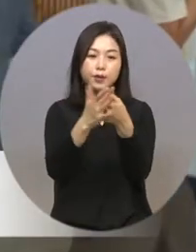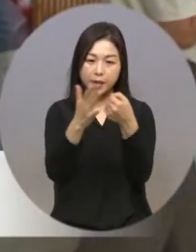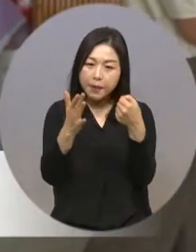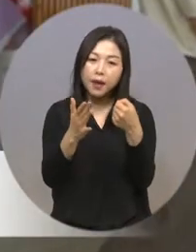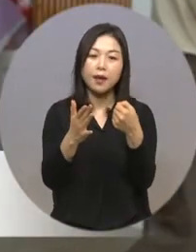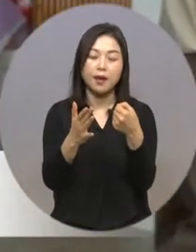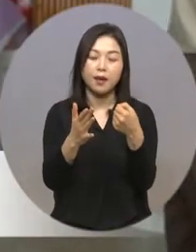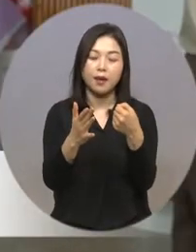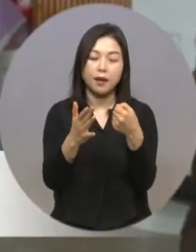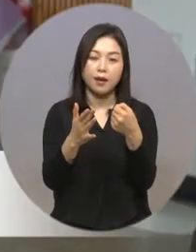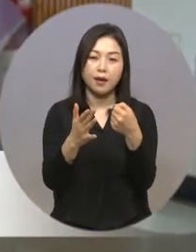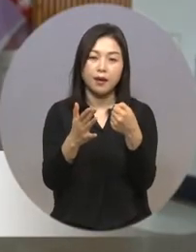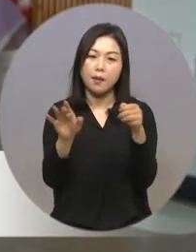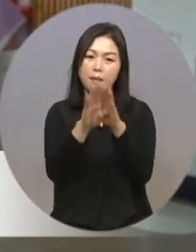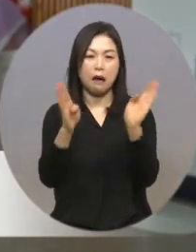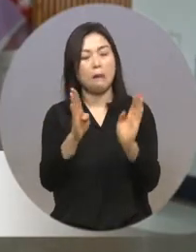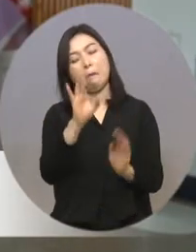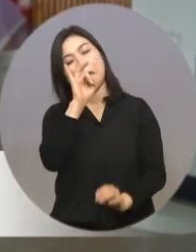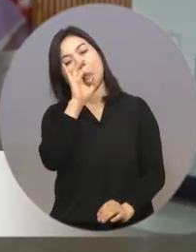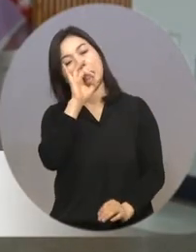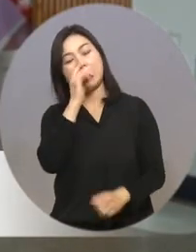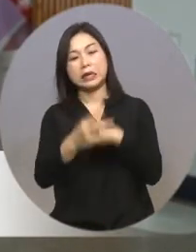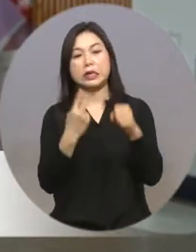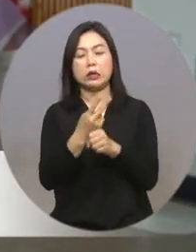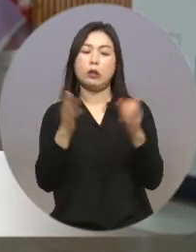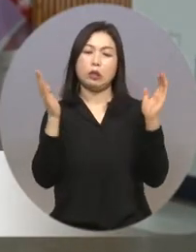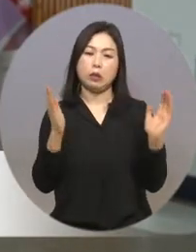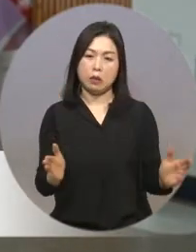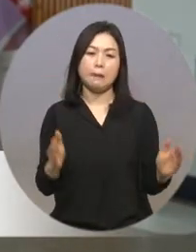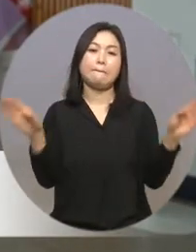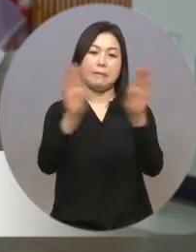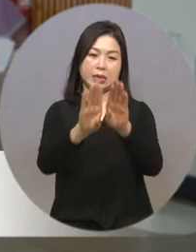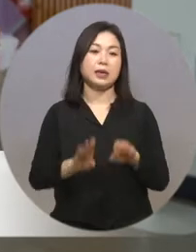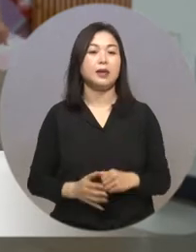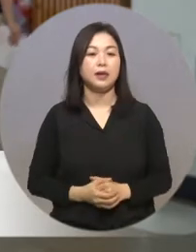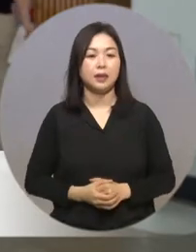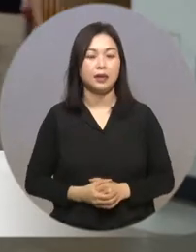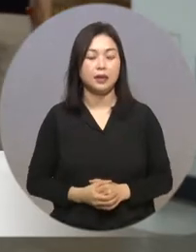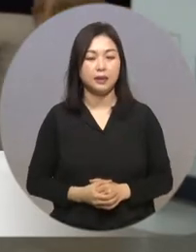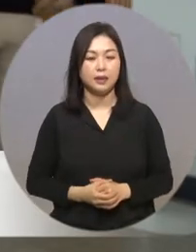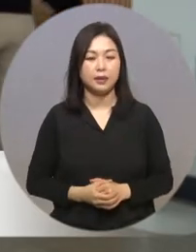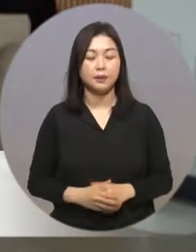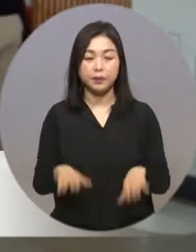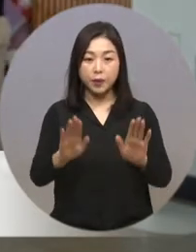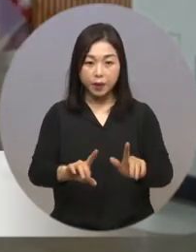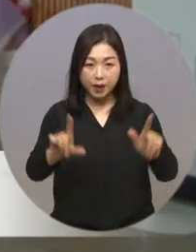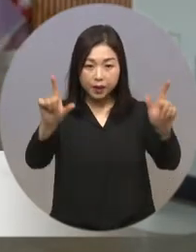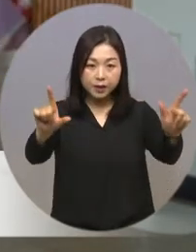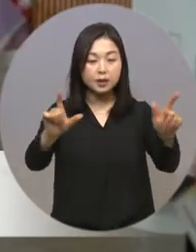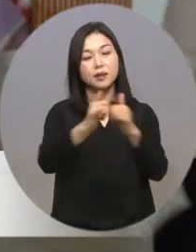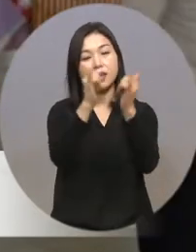코로나19로 인해서 2년 동안 멈춰졌습니다. 그래서 금년에는